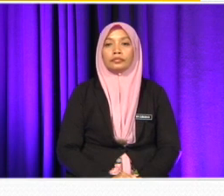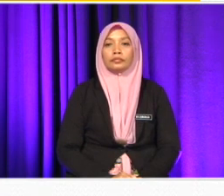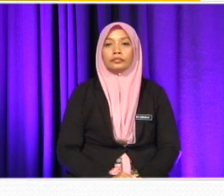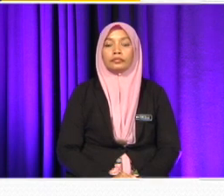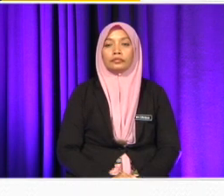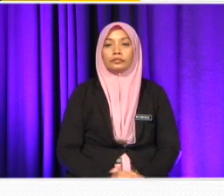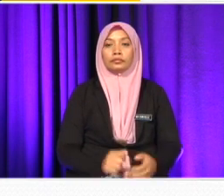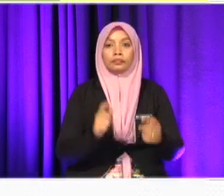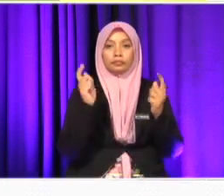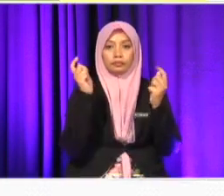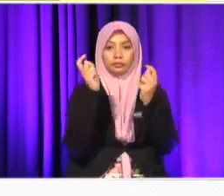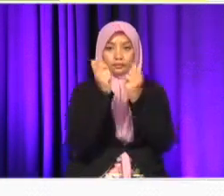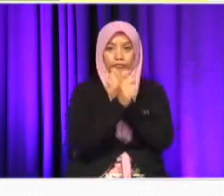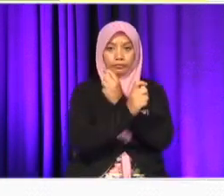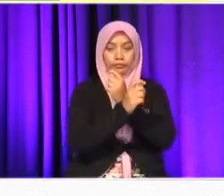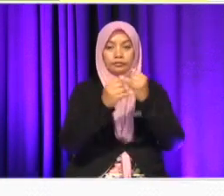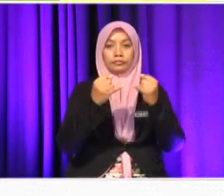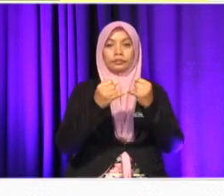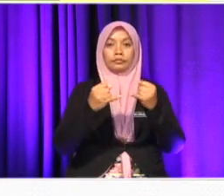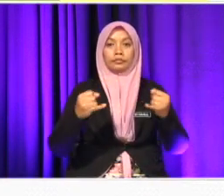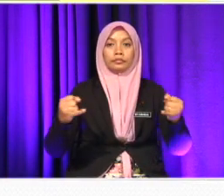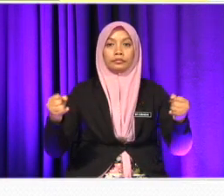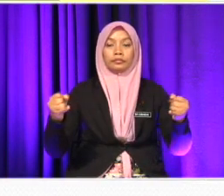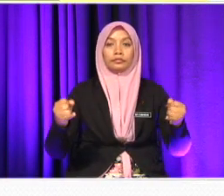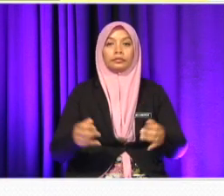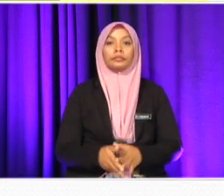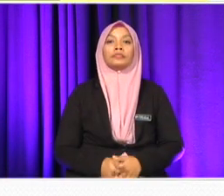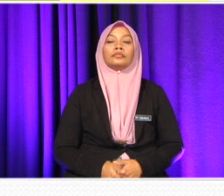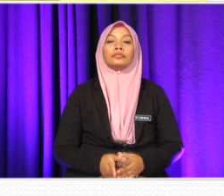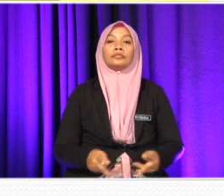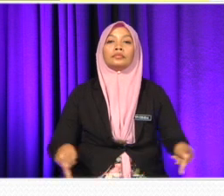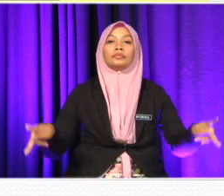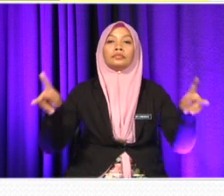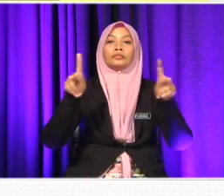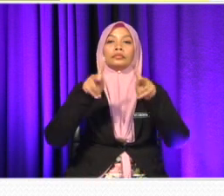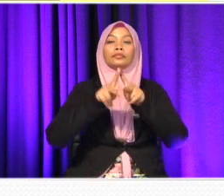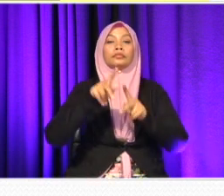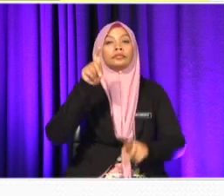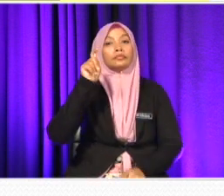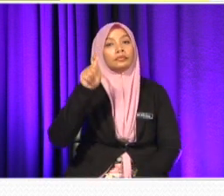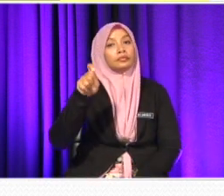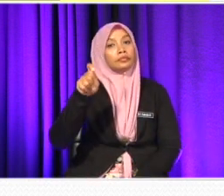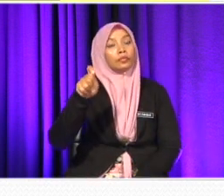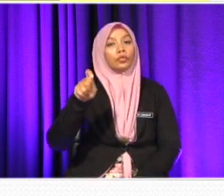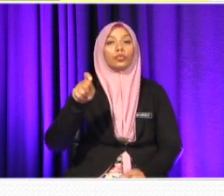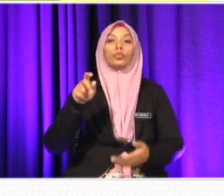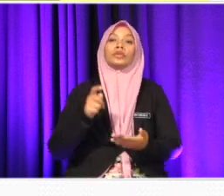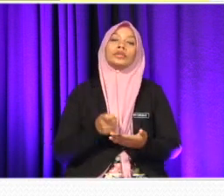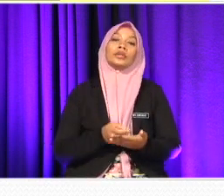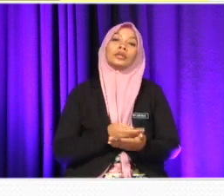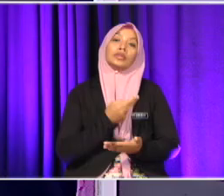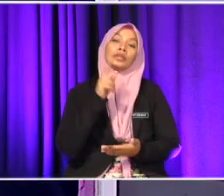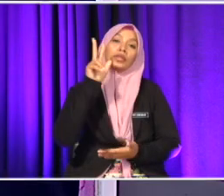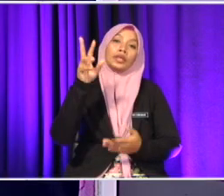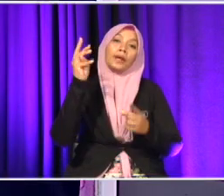berkaitan tentang jenis ataupun kaidah penentuan harga Oke 3 markas saja